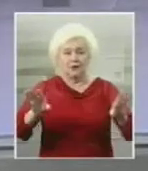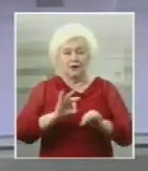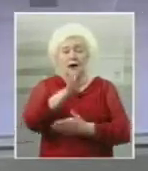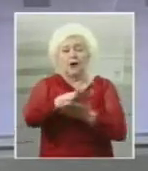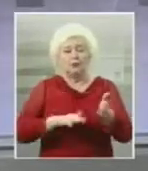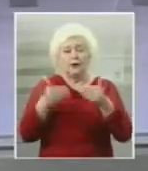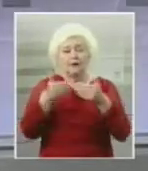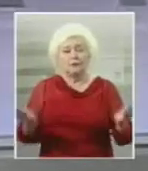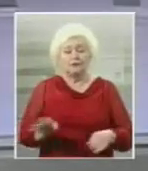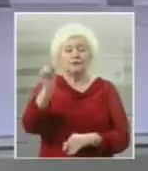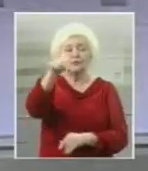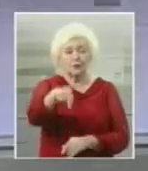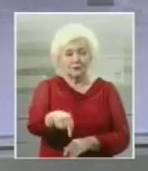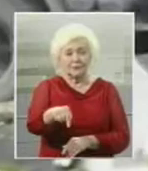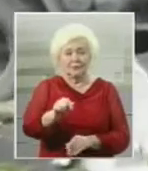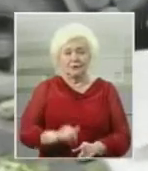у випуску про таке.